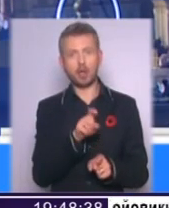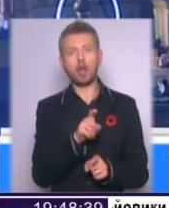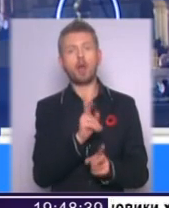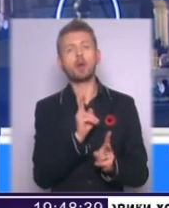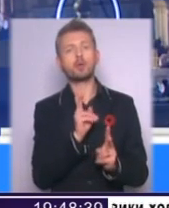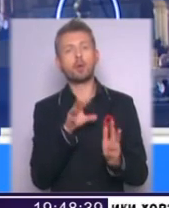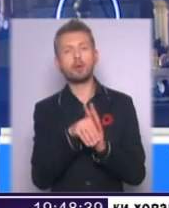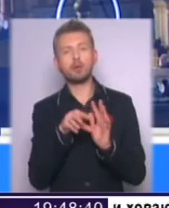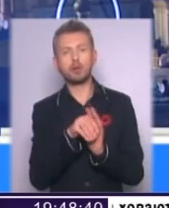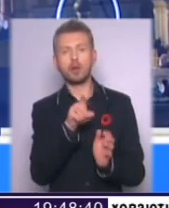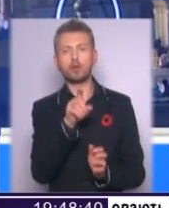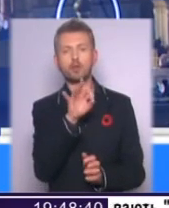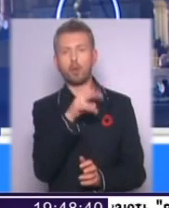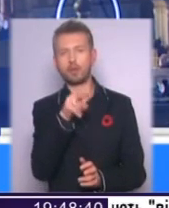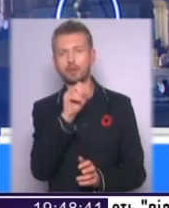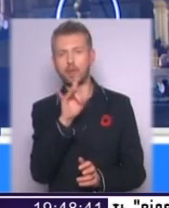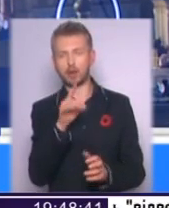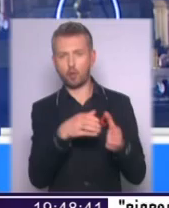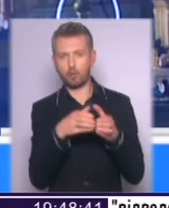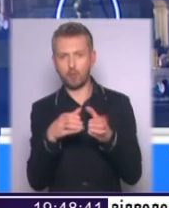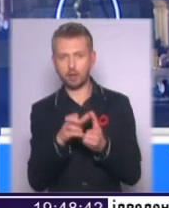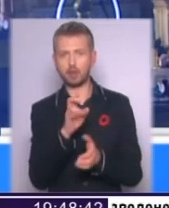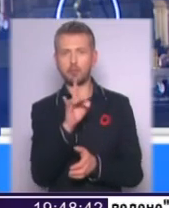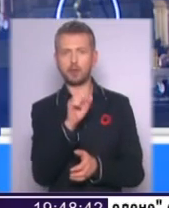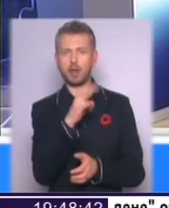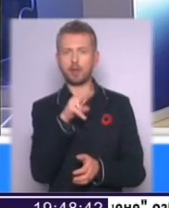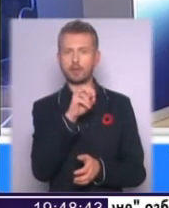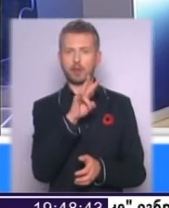складалися зондеркоманди? Бранденбург 800,